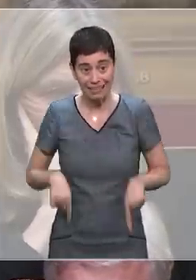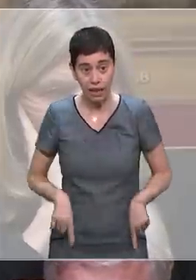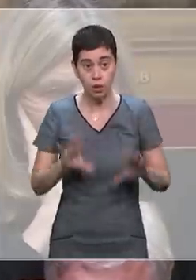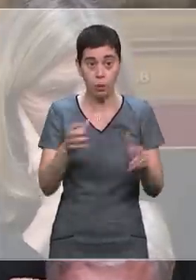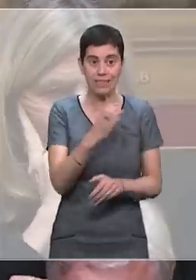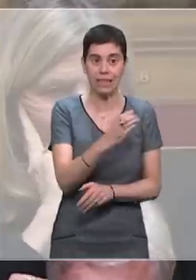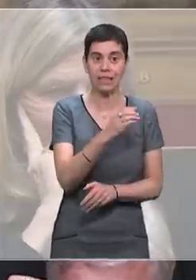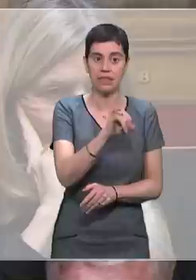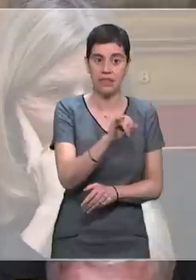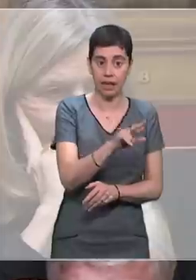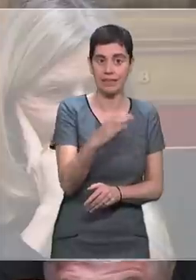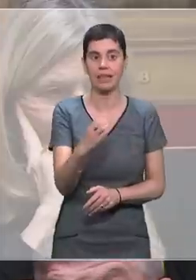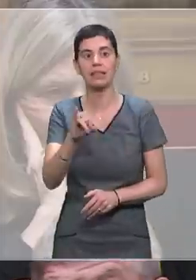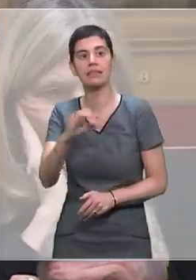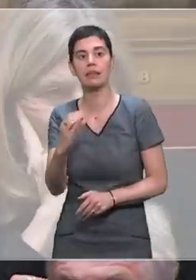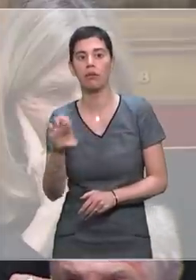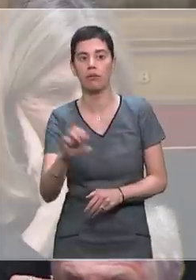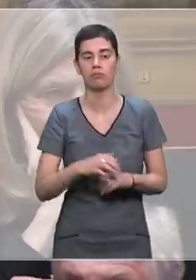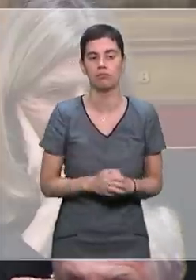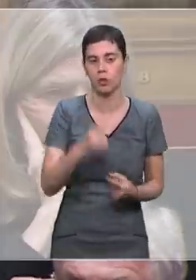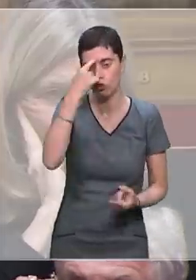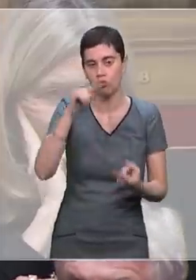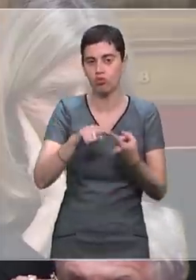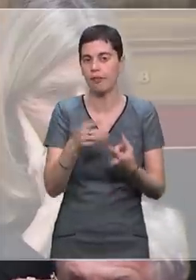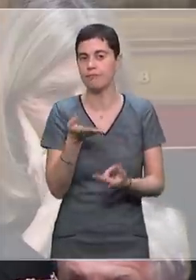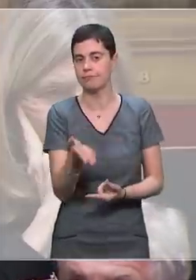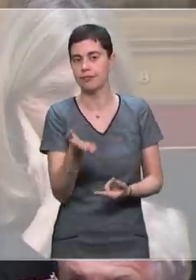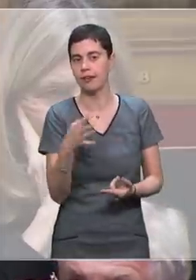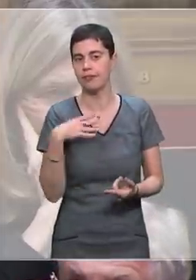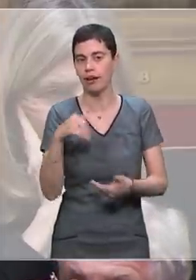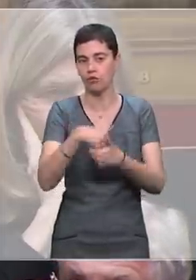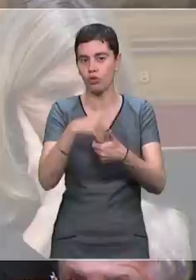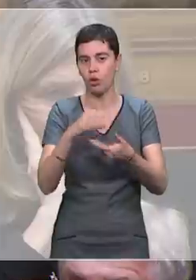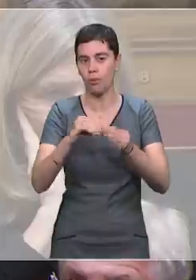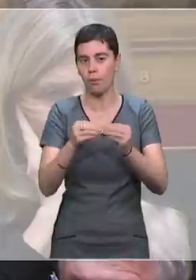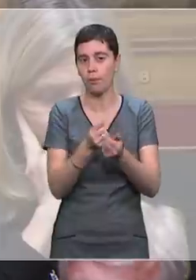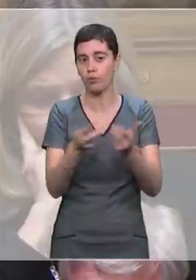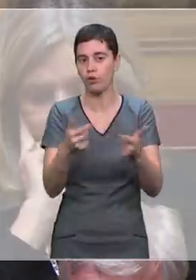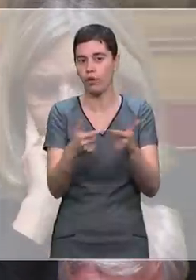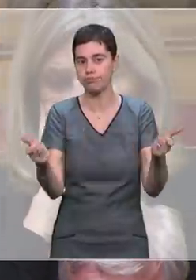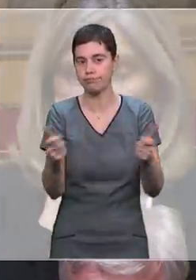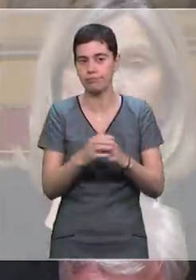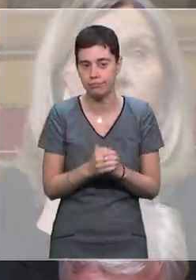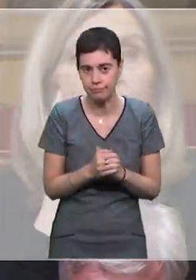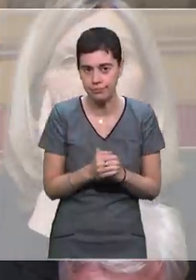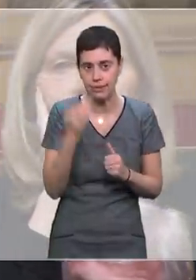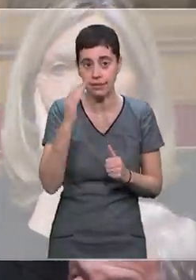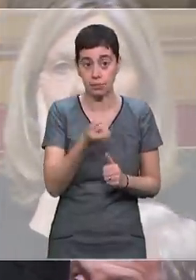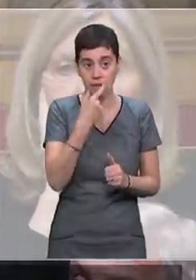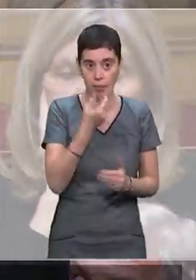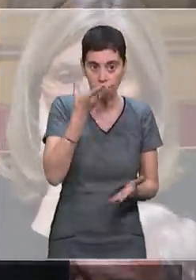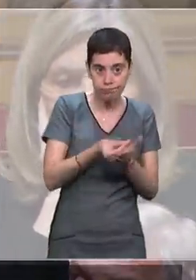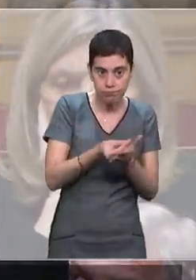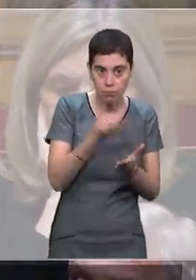le CICE. Ce sujet est donc au carrefour de plusieurs problématiques préoccupantes. La pénurie de certains médicaments,